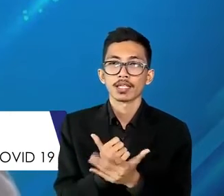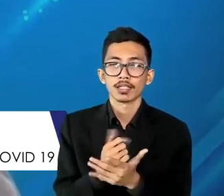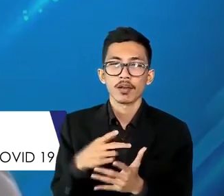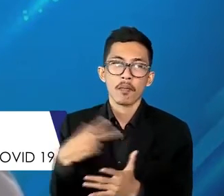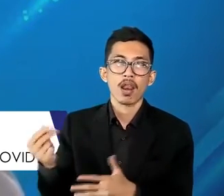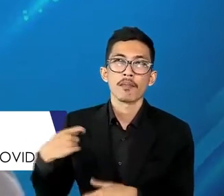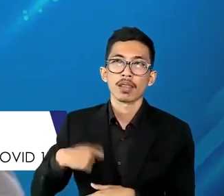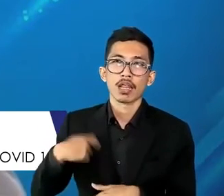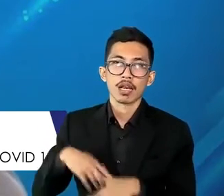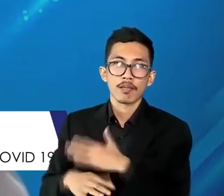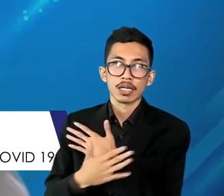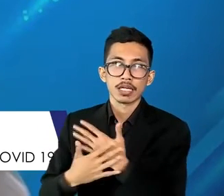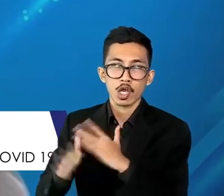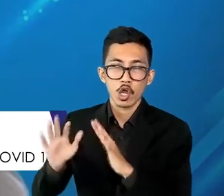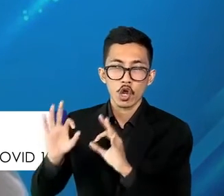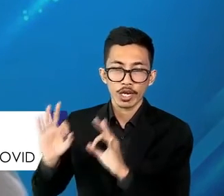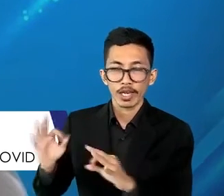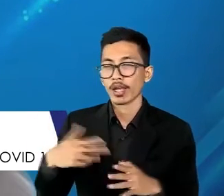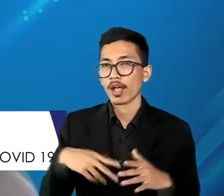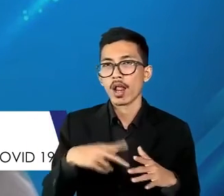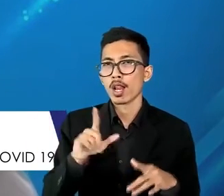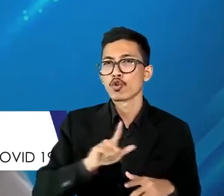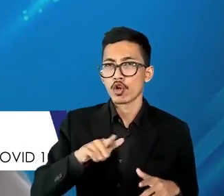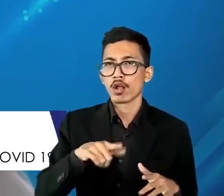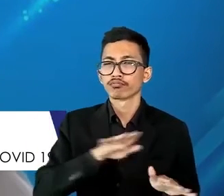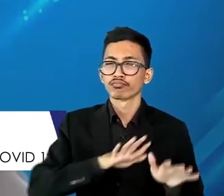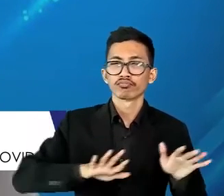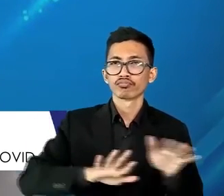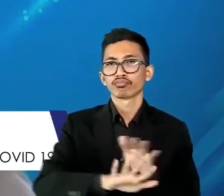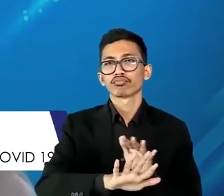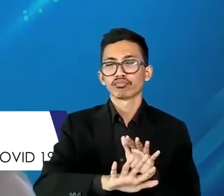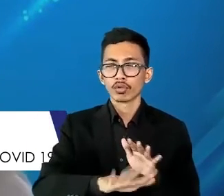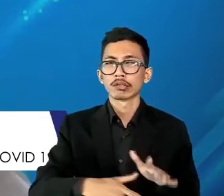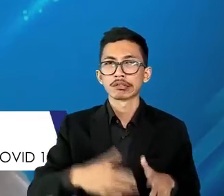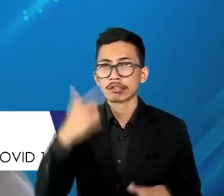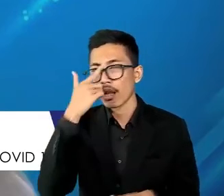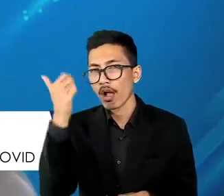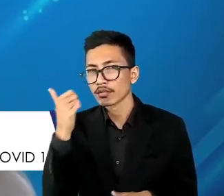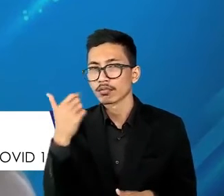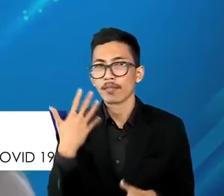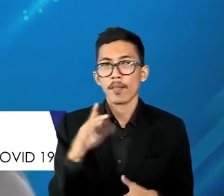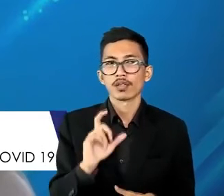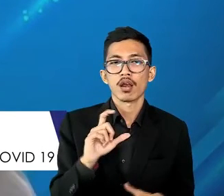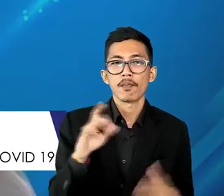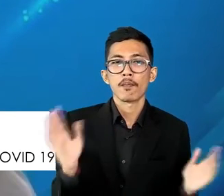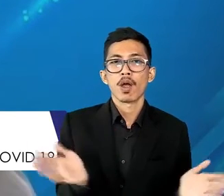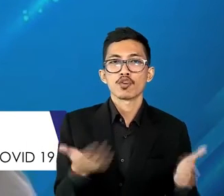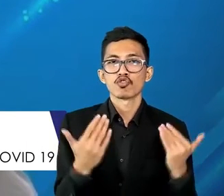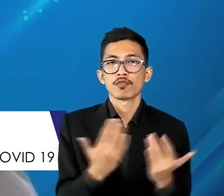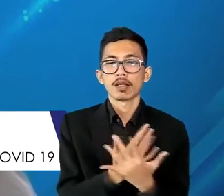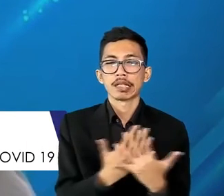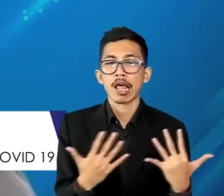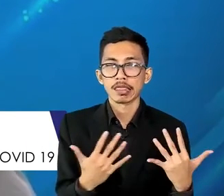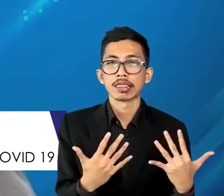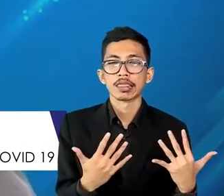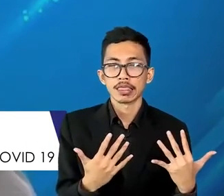kementerian dalam negeri. Saya berharap bahwa para lurah betul-betul cerdas untuk bisa membangun, membawa